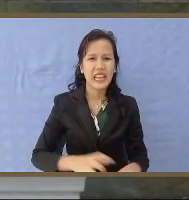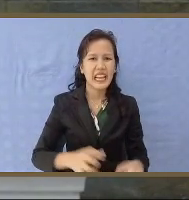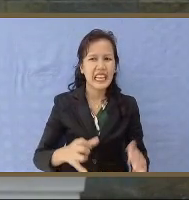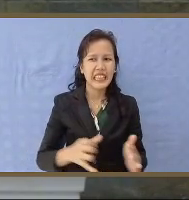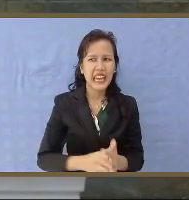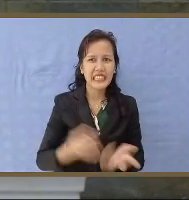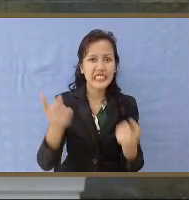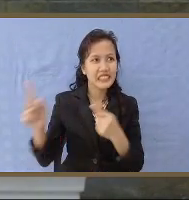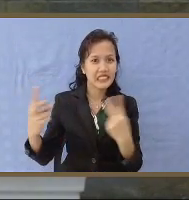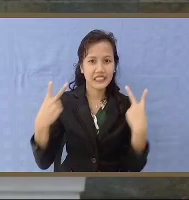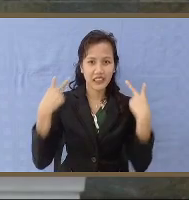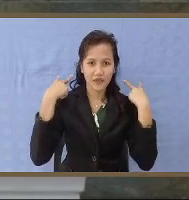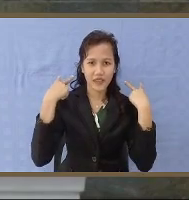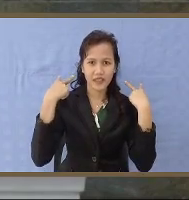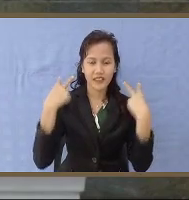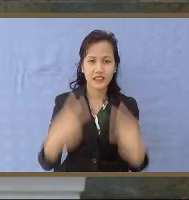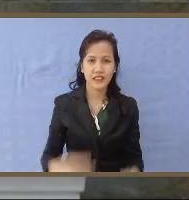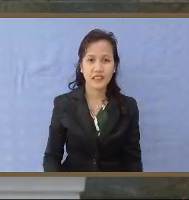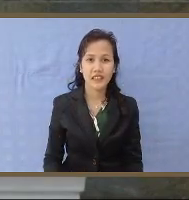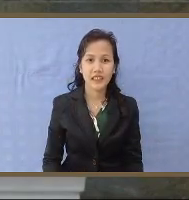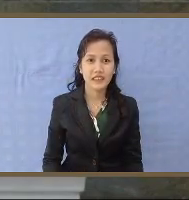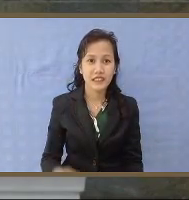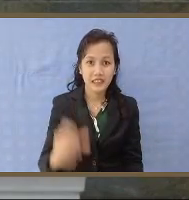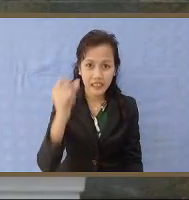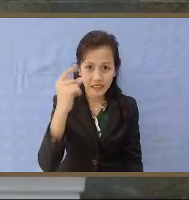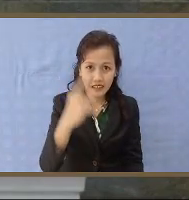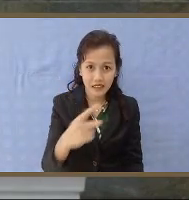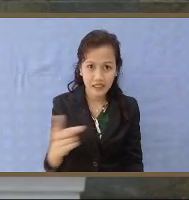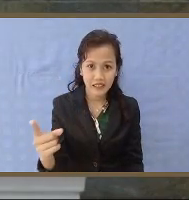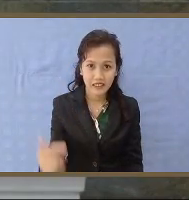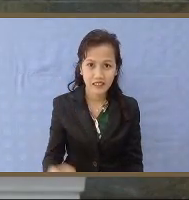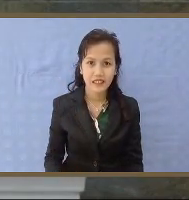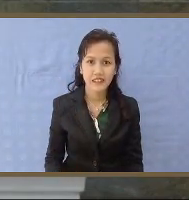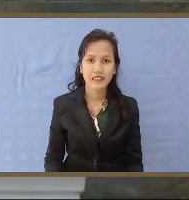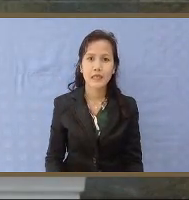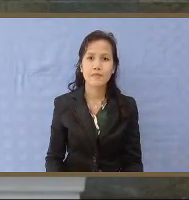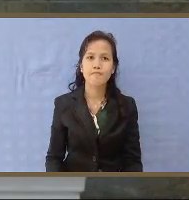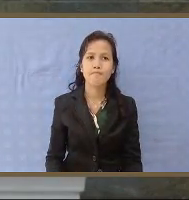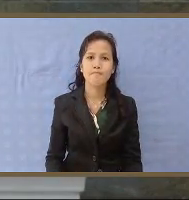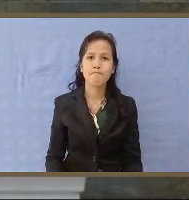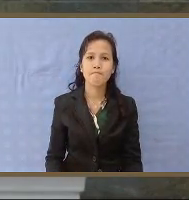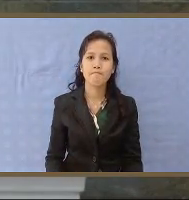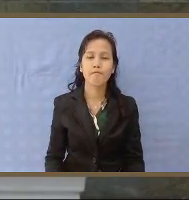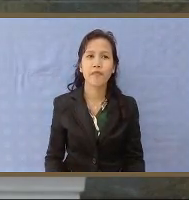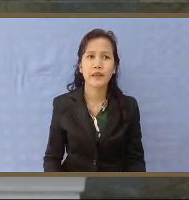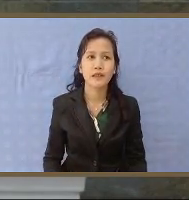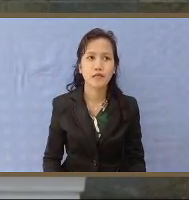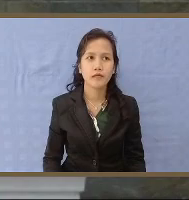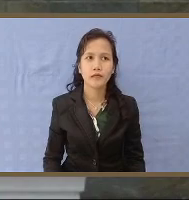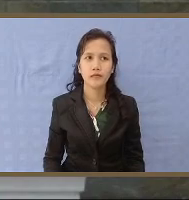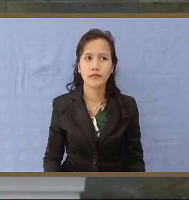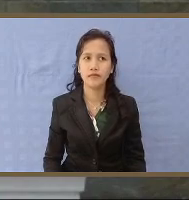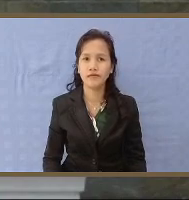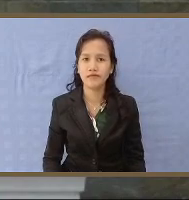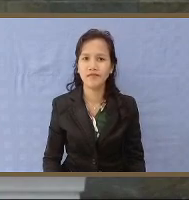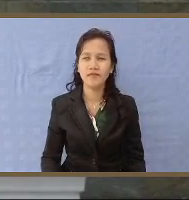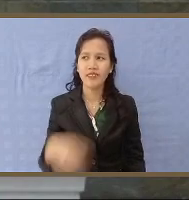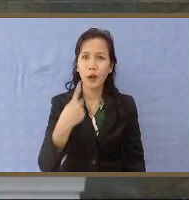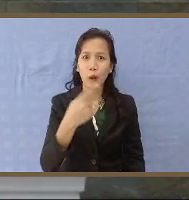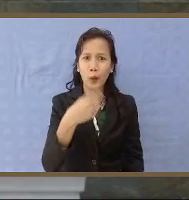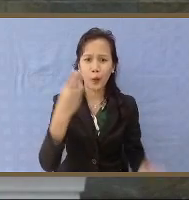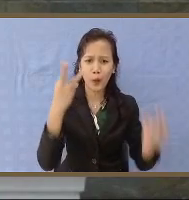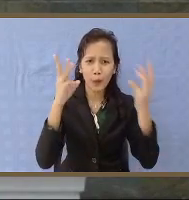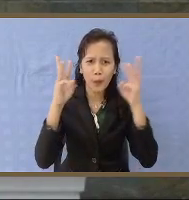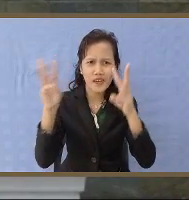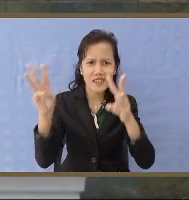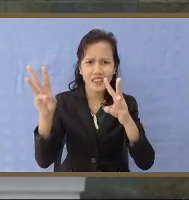mga kapatid. The watchman waketh but in vain. Imagine that. Who's watching our family? Of